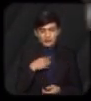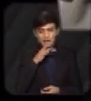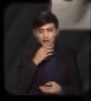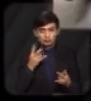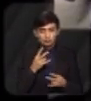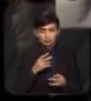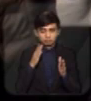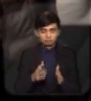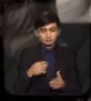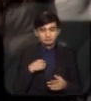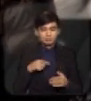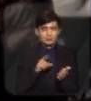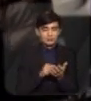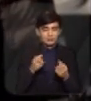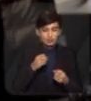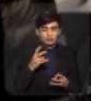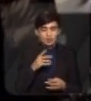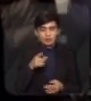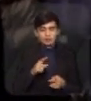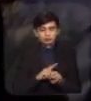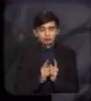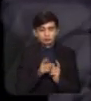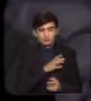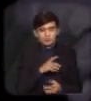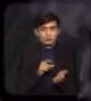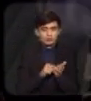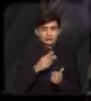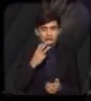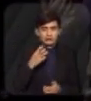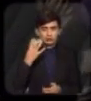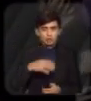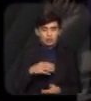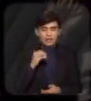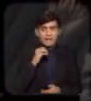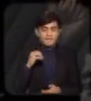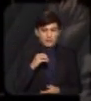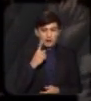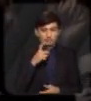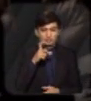чтобы по всей стране пенсии стали чем-то вроде пособия. Всего лишь 340 евро на человека.